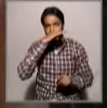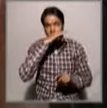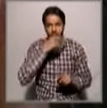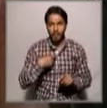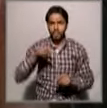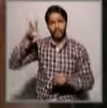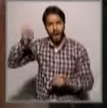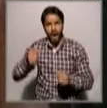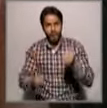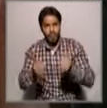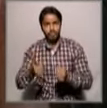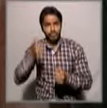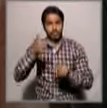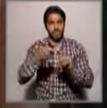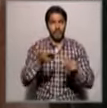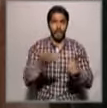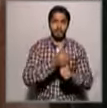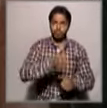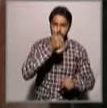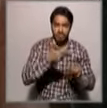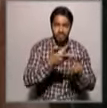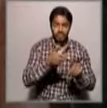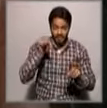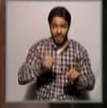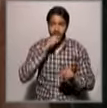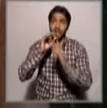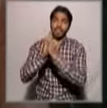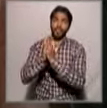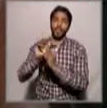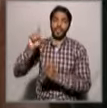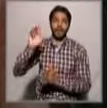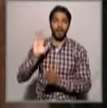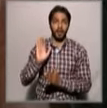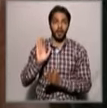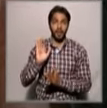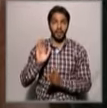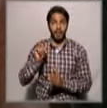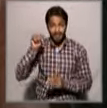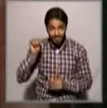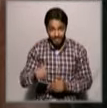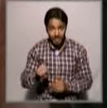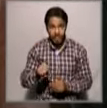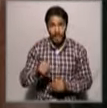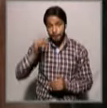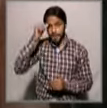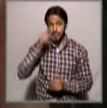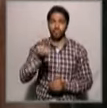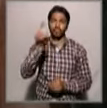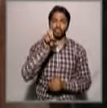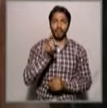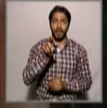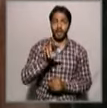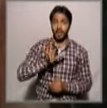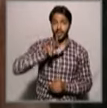العربية وعايز يطلع عمرة. طيب انت متأكدة من اللي انت بتقوليه ولا مجرد شك وظنون يا ام